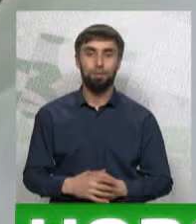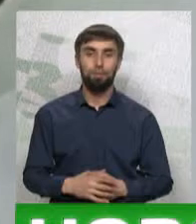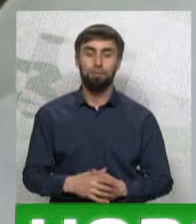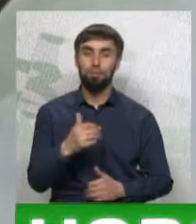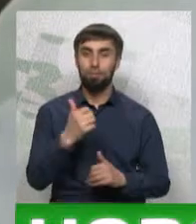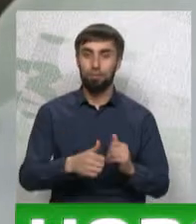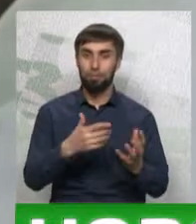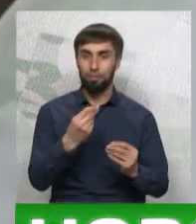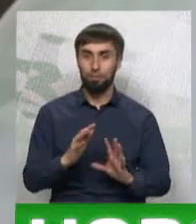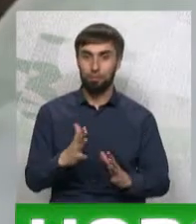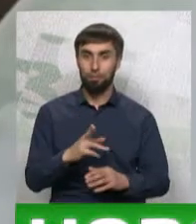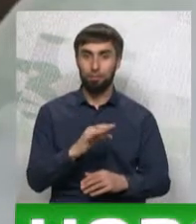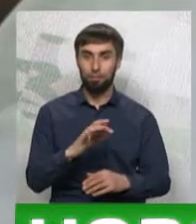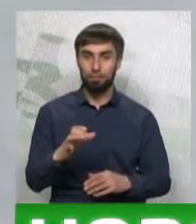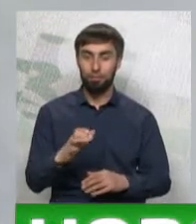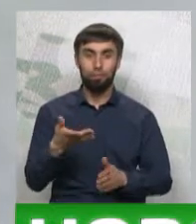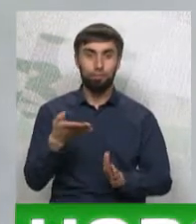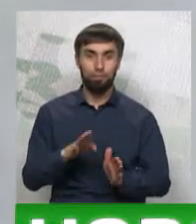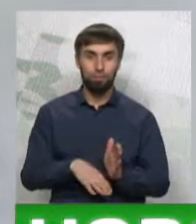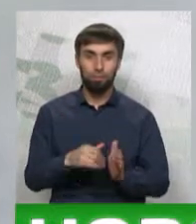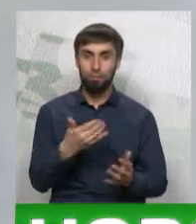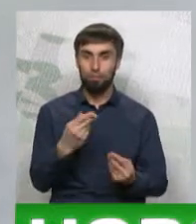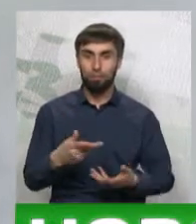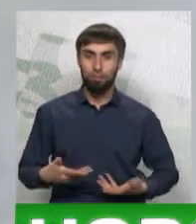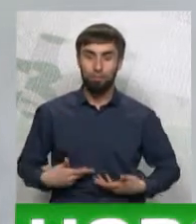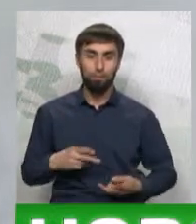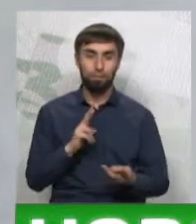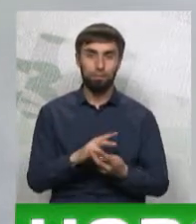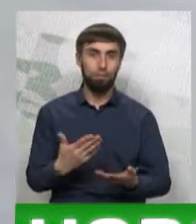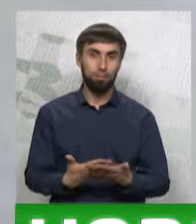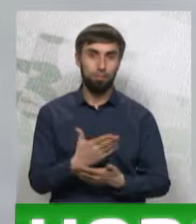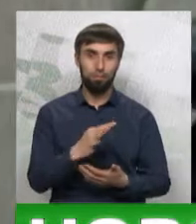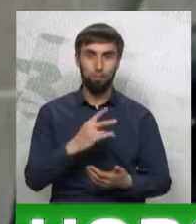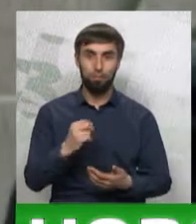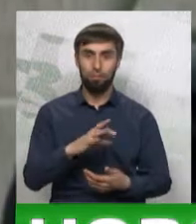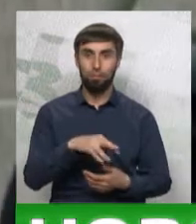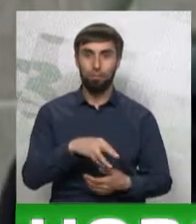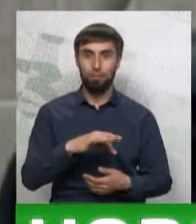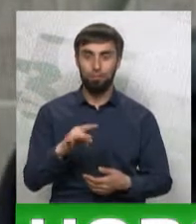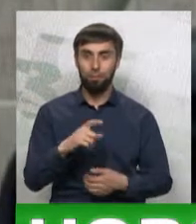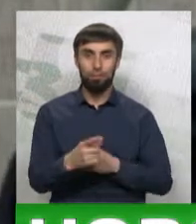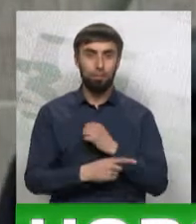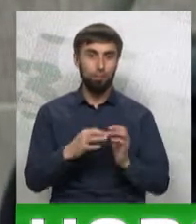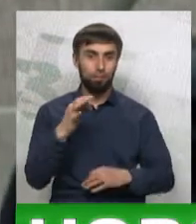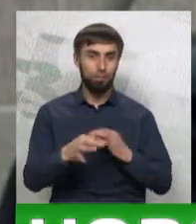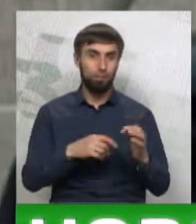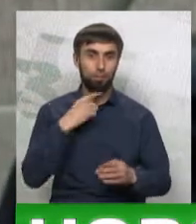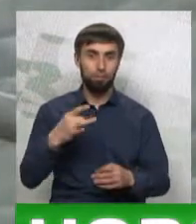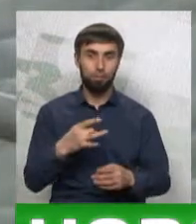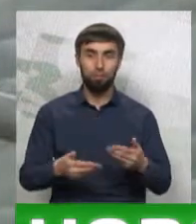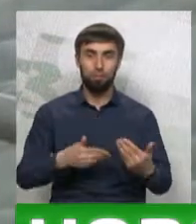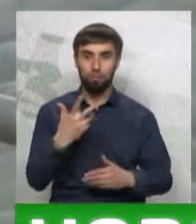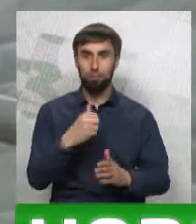с каждым днем ситуация с коронавирусом ухудшается сейчас жители столкнулись новой волной омикрон за последние сутки в регионе выявлен